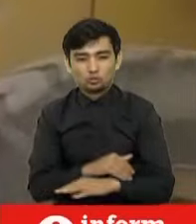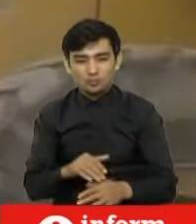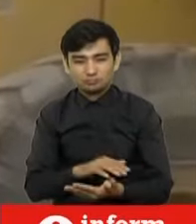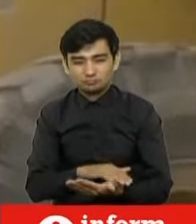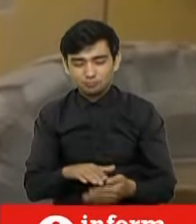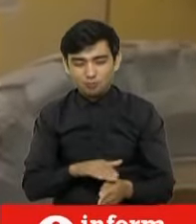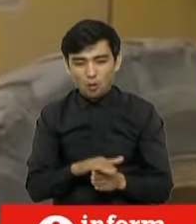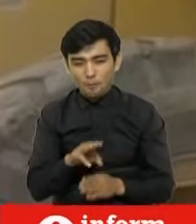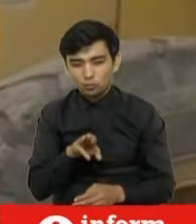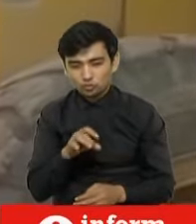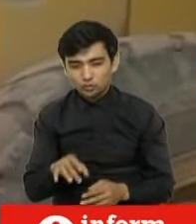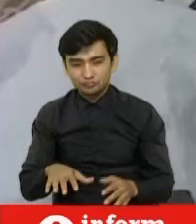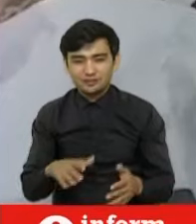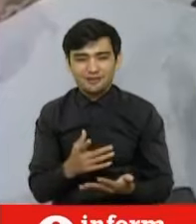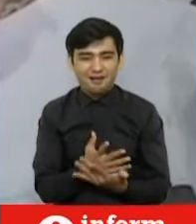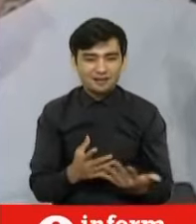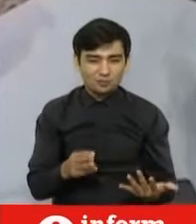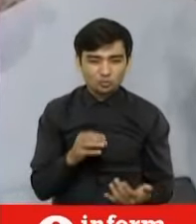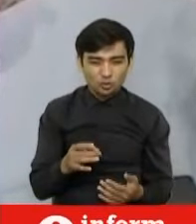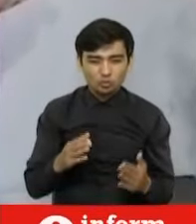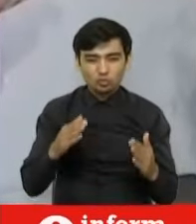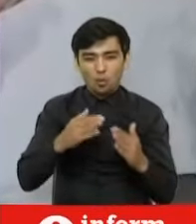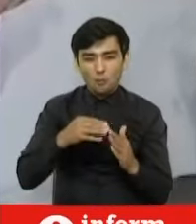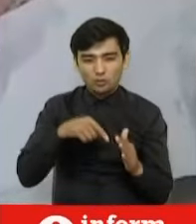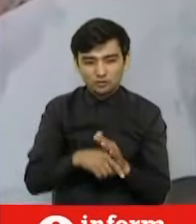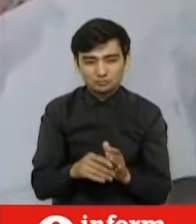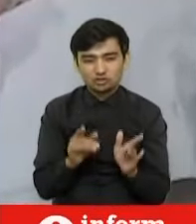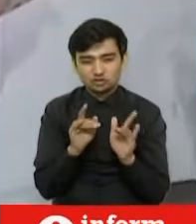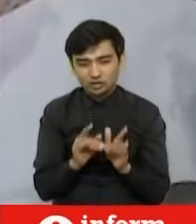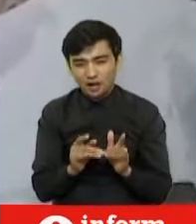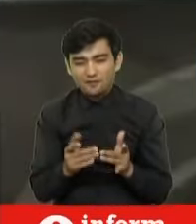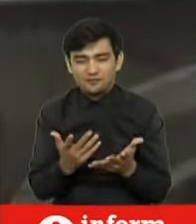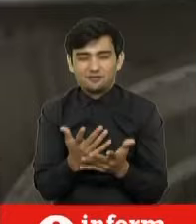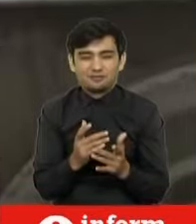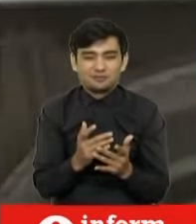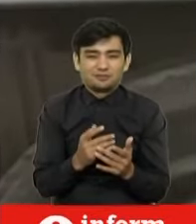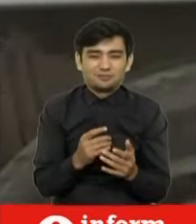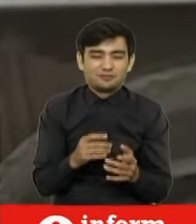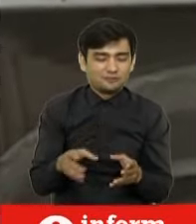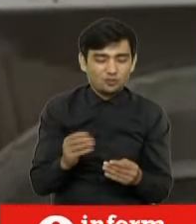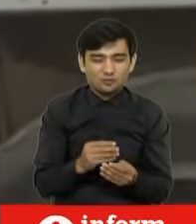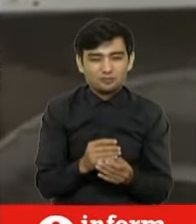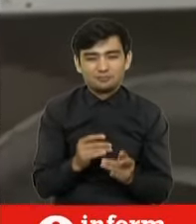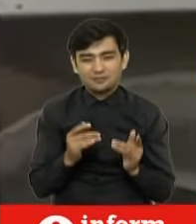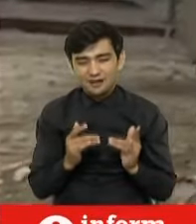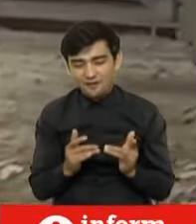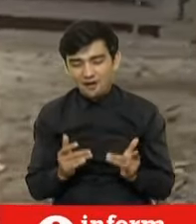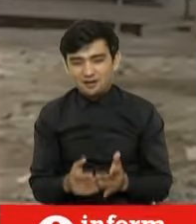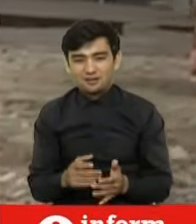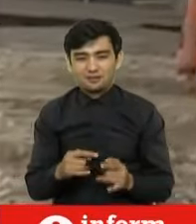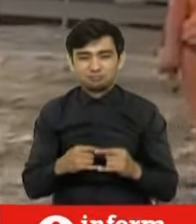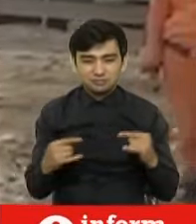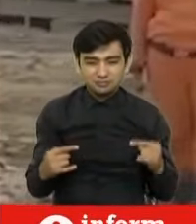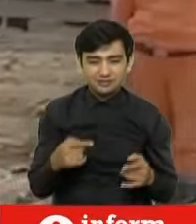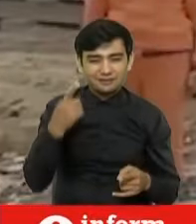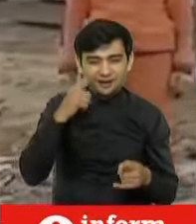жатырмыз. Әртүрлі мусорлар, мысалы үйден шыққан шифонерлер, бытовой техникалар, сондай мусорлар, үйдің даже